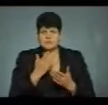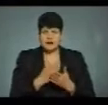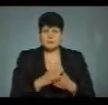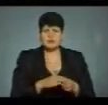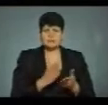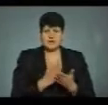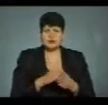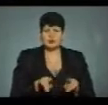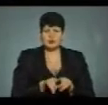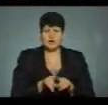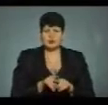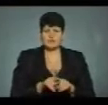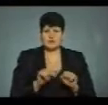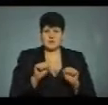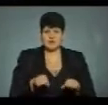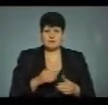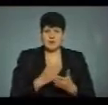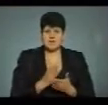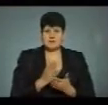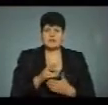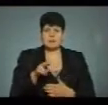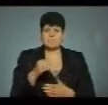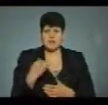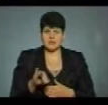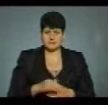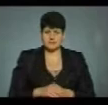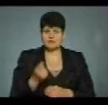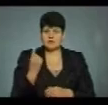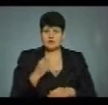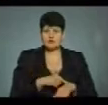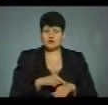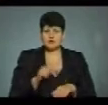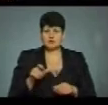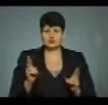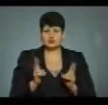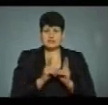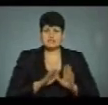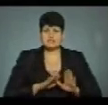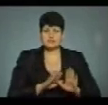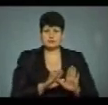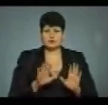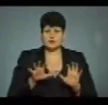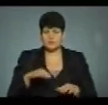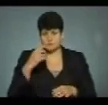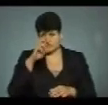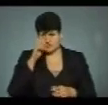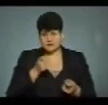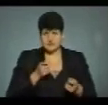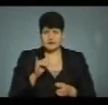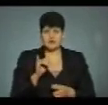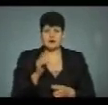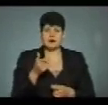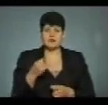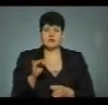права. Він має мати пай і все. Об 11-й годині люди зустрілися з заступником голови облдержадміністрації Ігорем